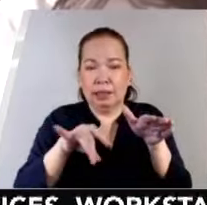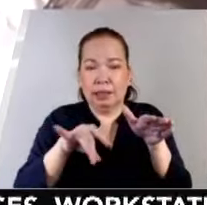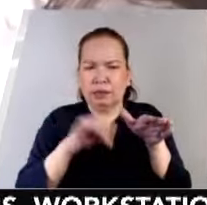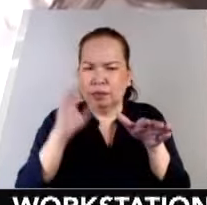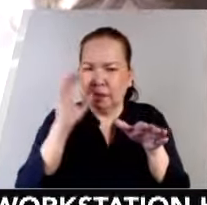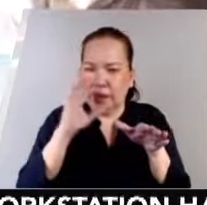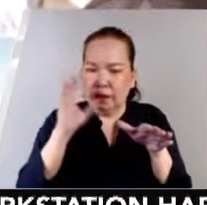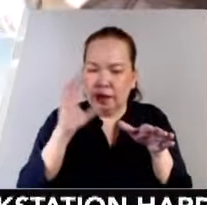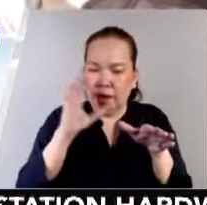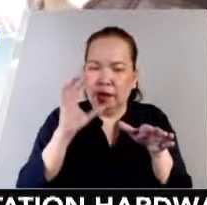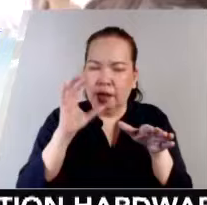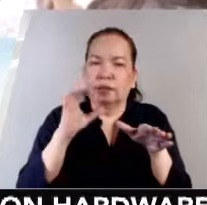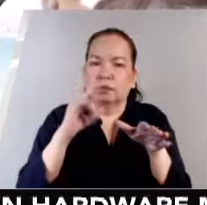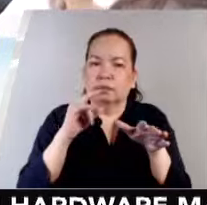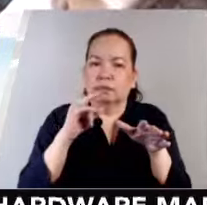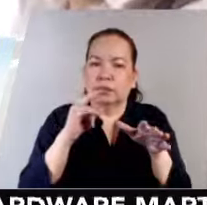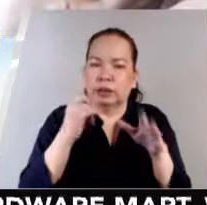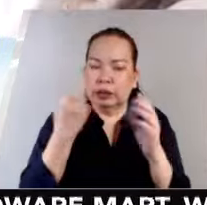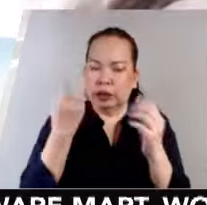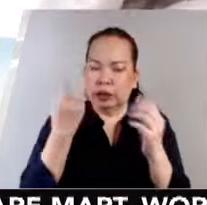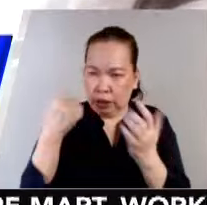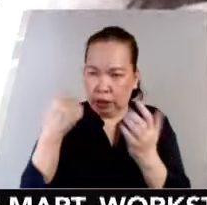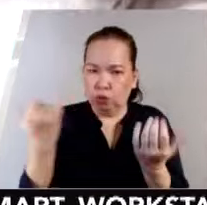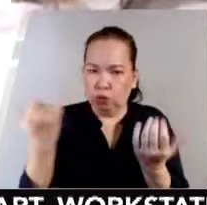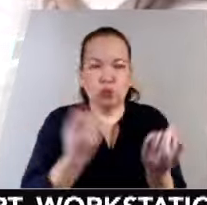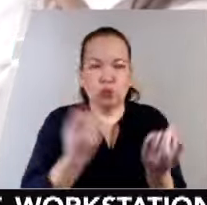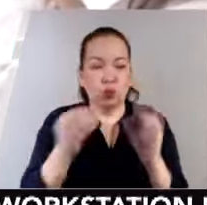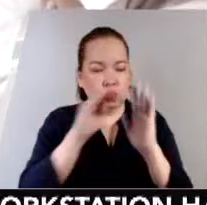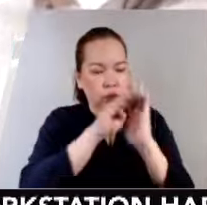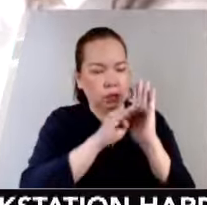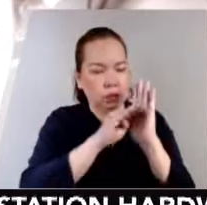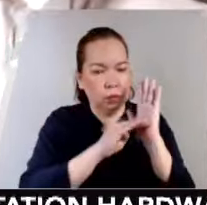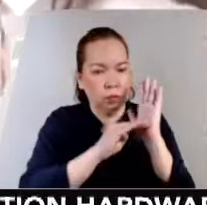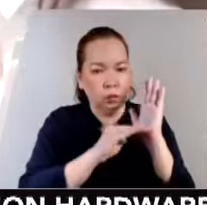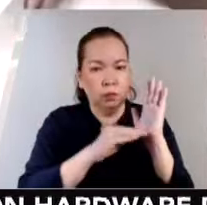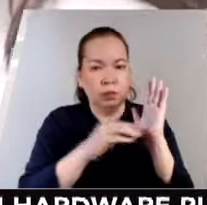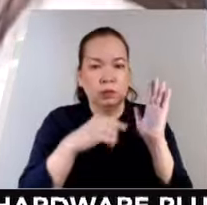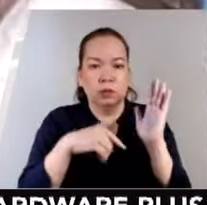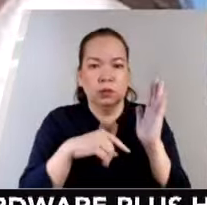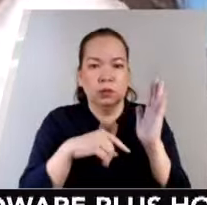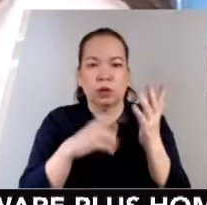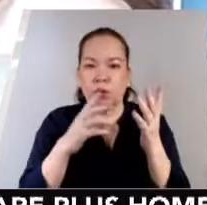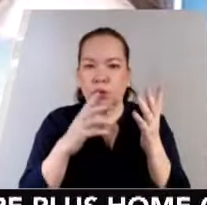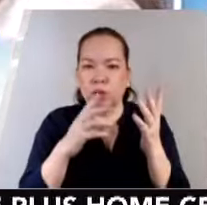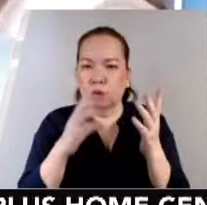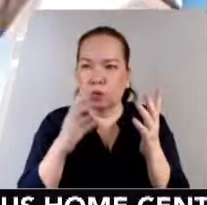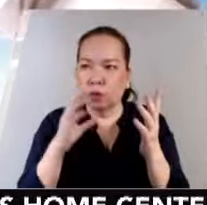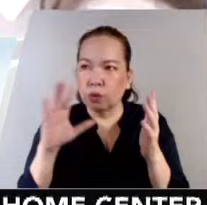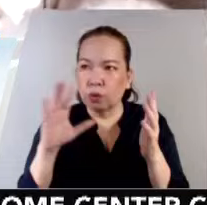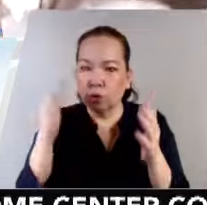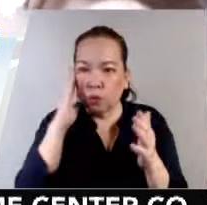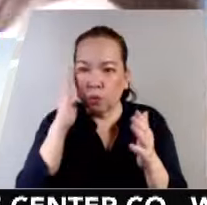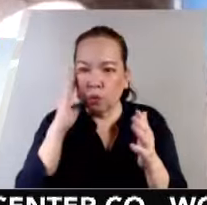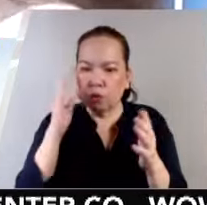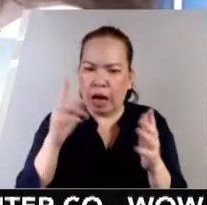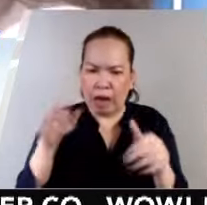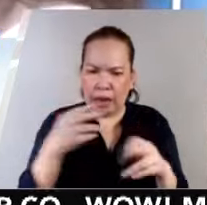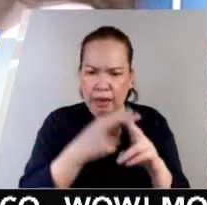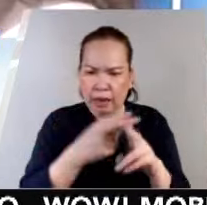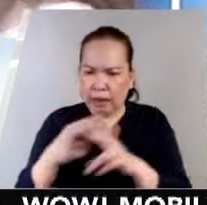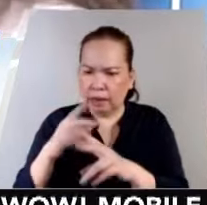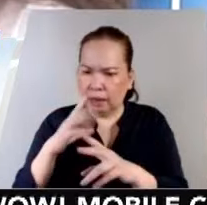gumagawa ng inventory ngayon kung ilan yung may tag, ilan yung walang tag, then kung paano namin makikilala yung mga remains